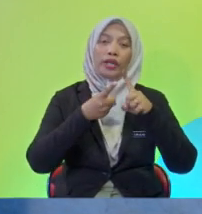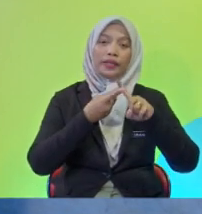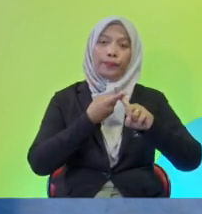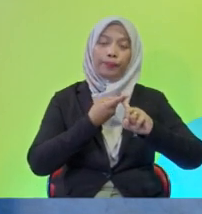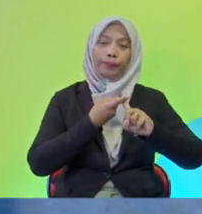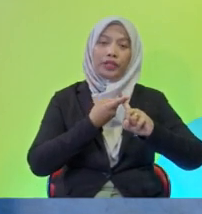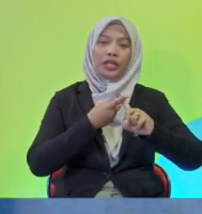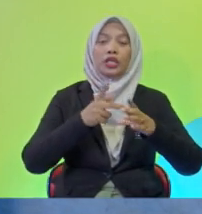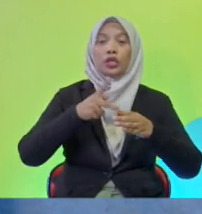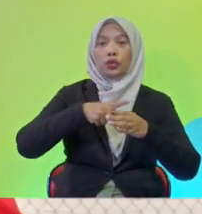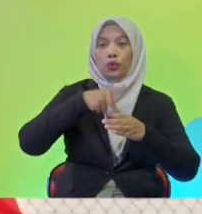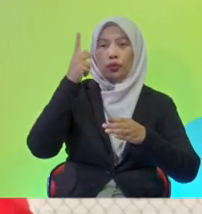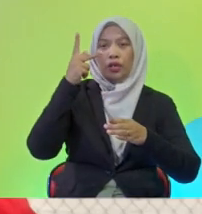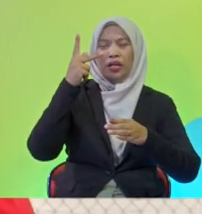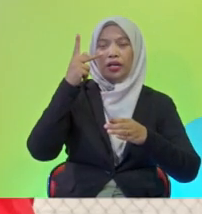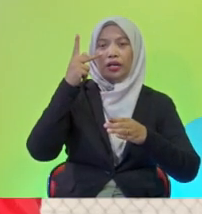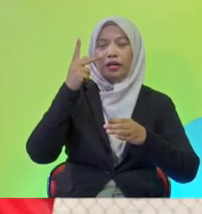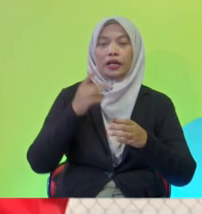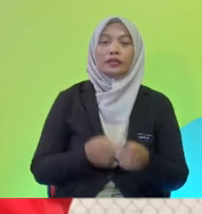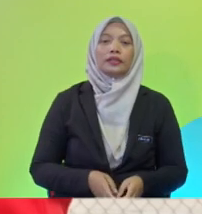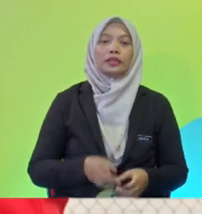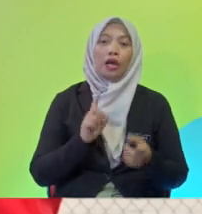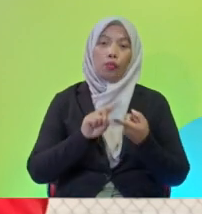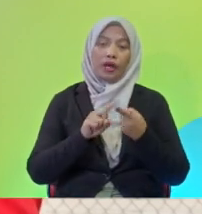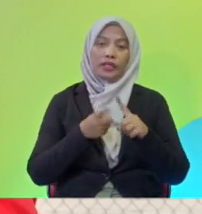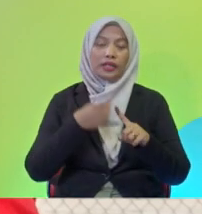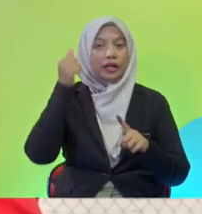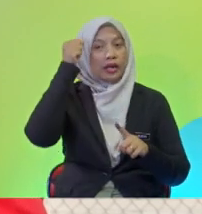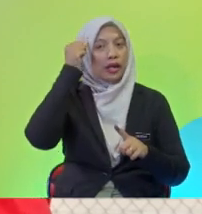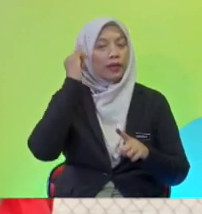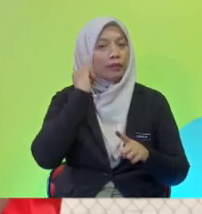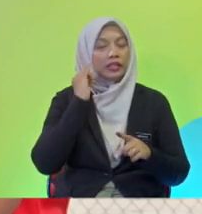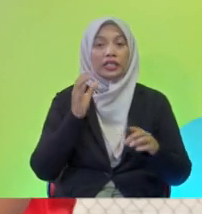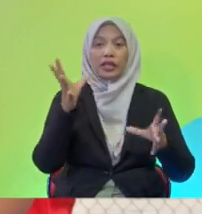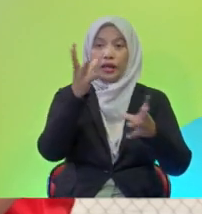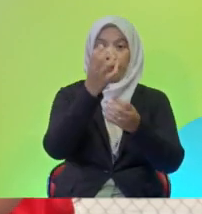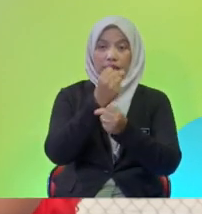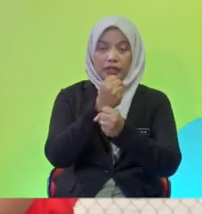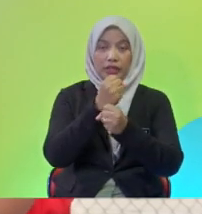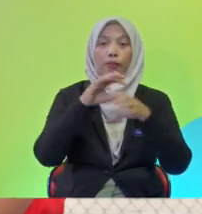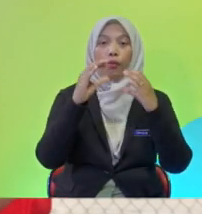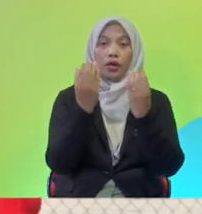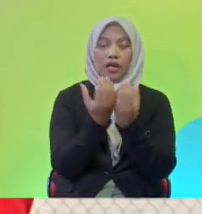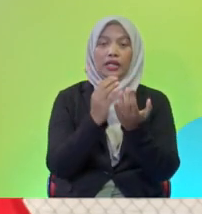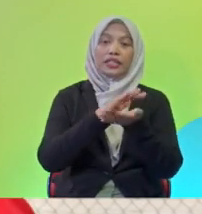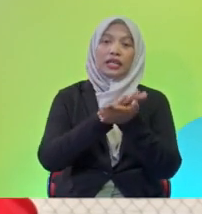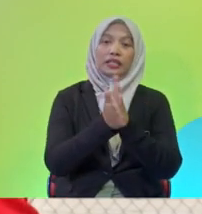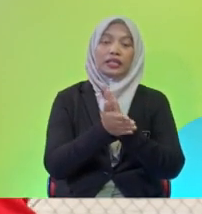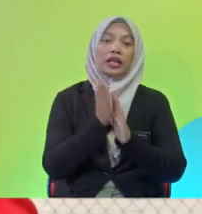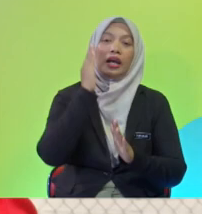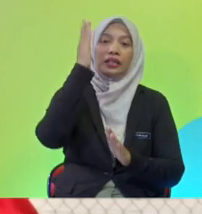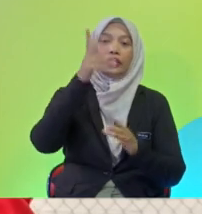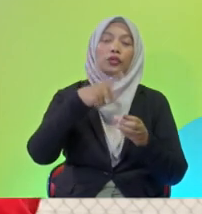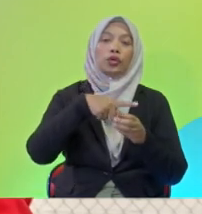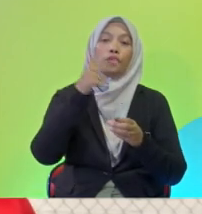Aiman berada di keluar. Saya ni kawan Aiman. Jadi saya dapat tangkap bola pihak lawan kita. Jadi Aiman